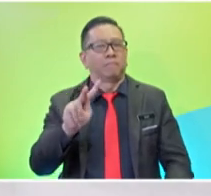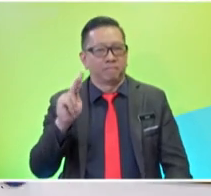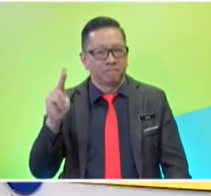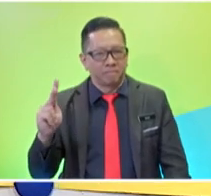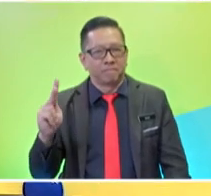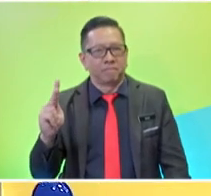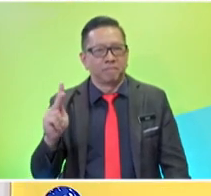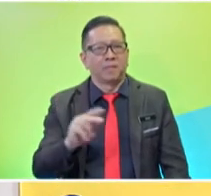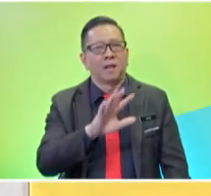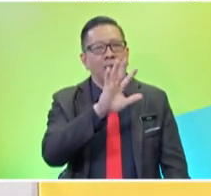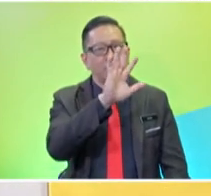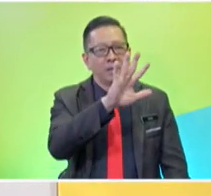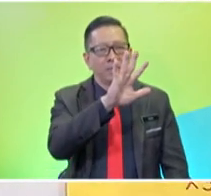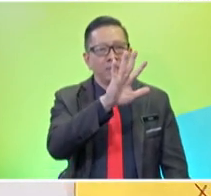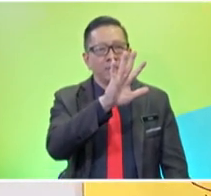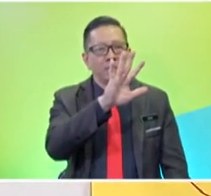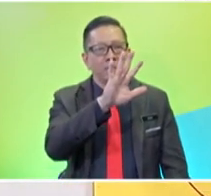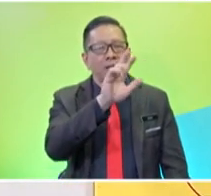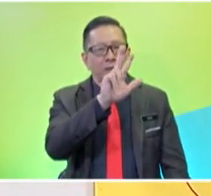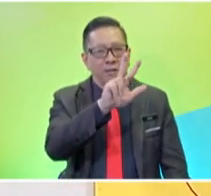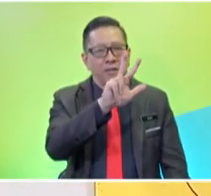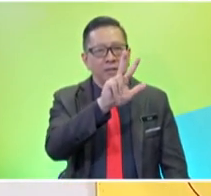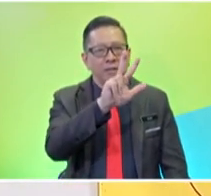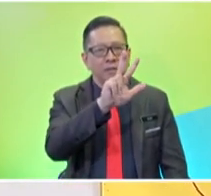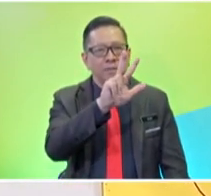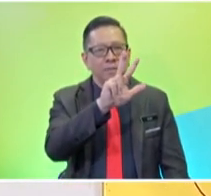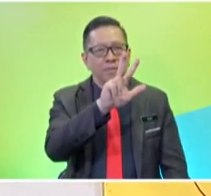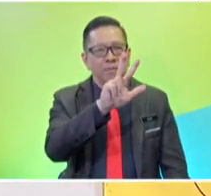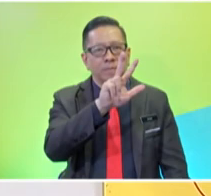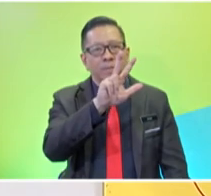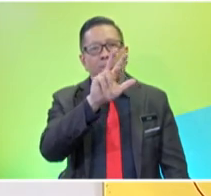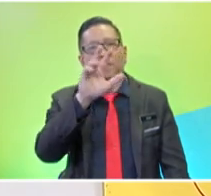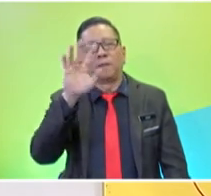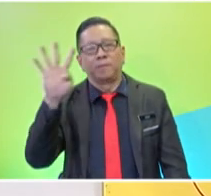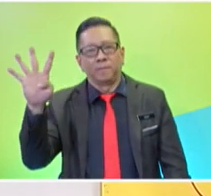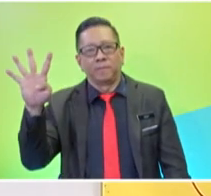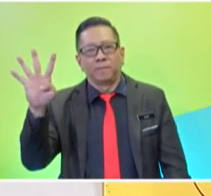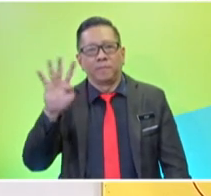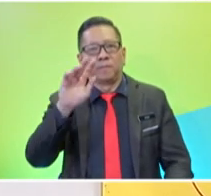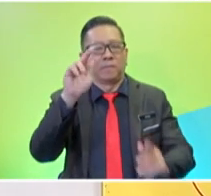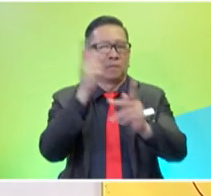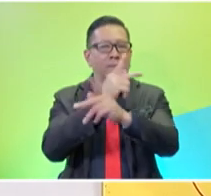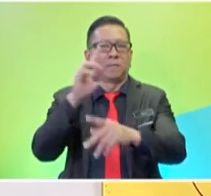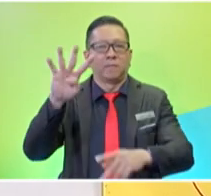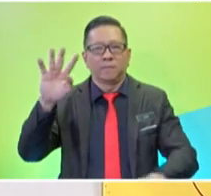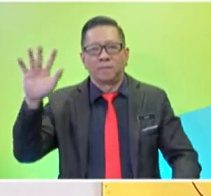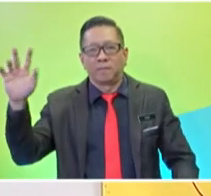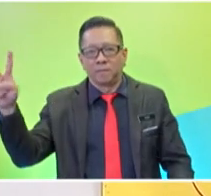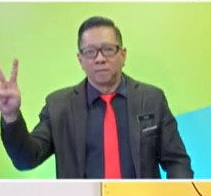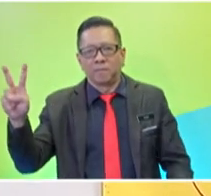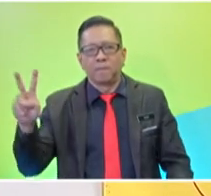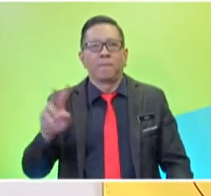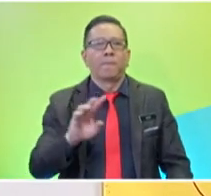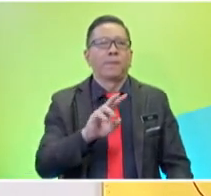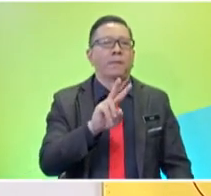5 kita 3 kita eh nak dapatkan 12 kita kendarakan dengan 4 terus Q5 kita tidak dapatkan dengan